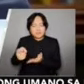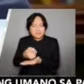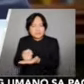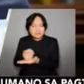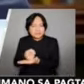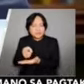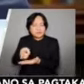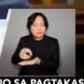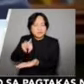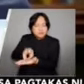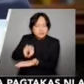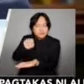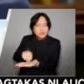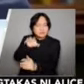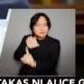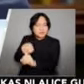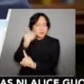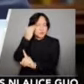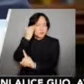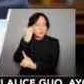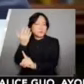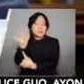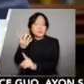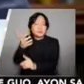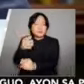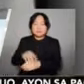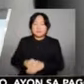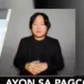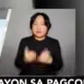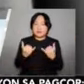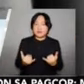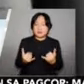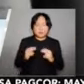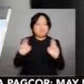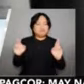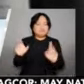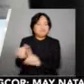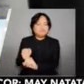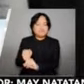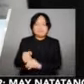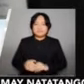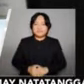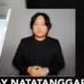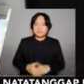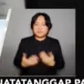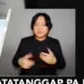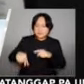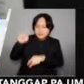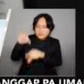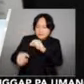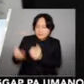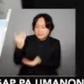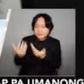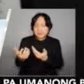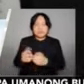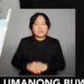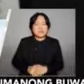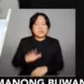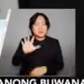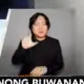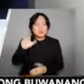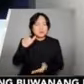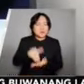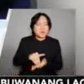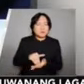Police Station and now being subjected to inquest proceedings. Na-recover ng pulisya ang nasa mahigit kalahating milyong pisong halaga ng gadgets